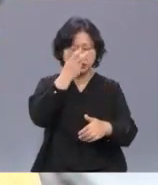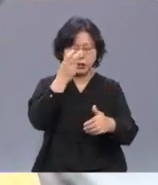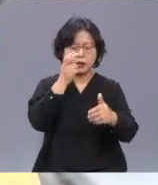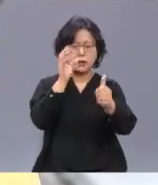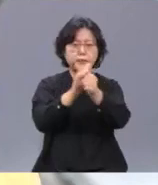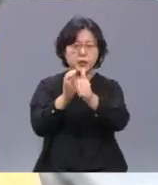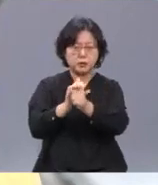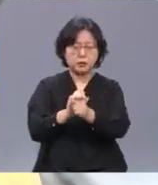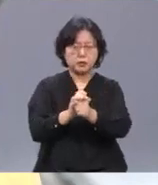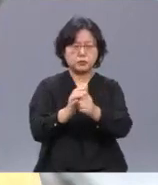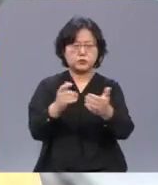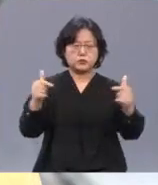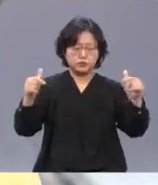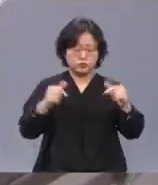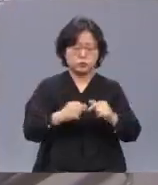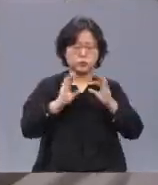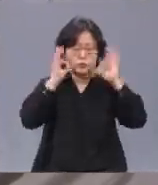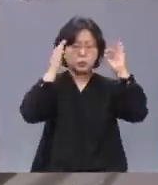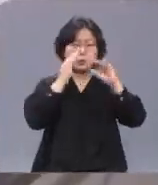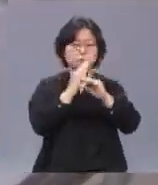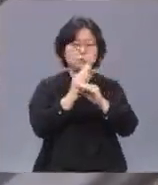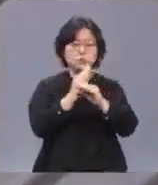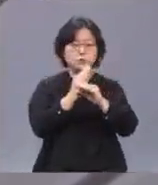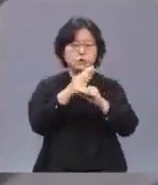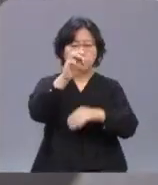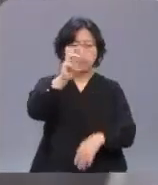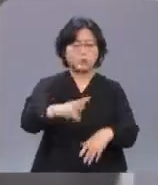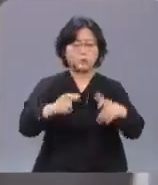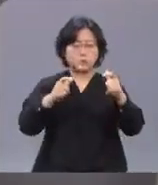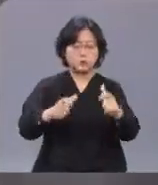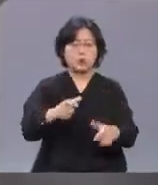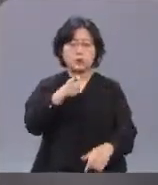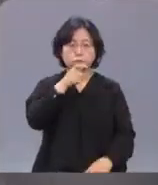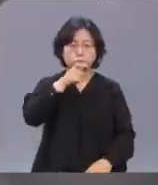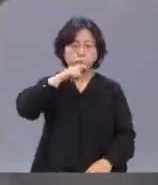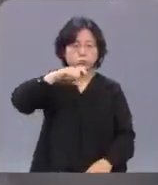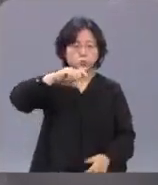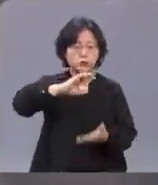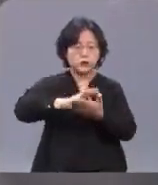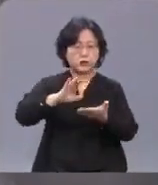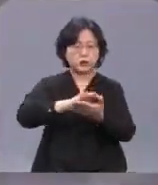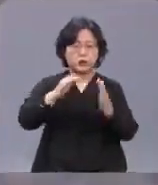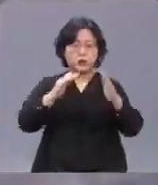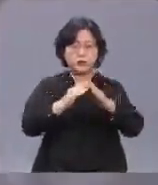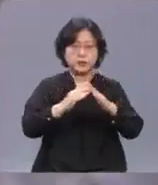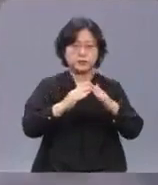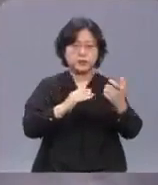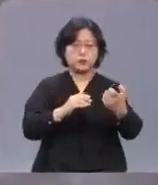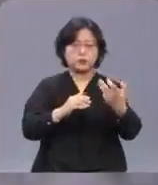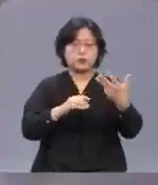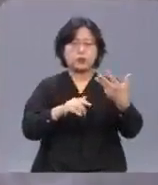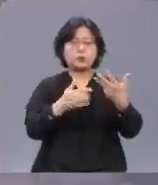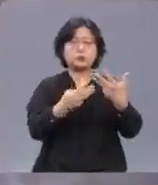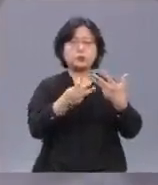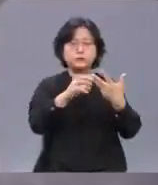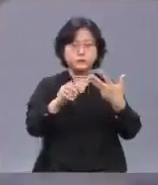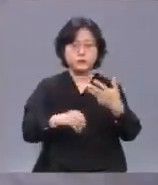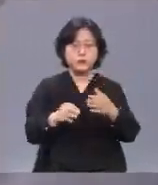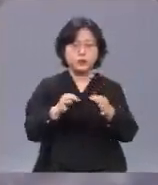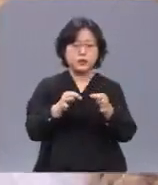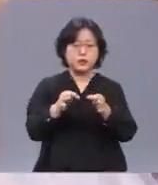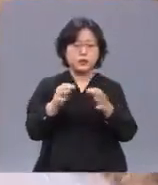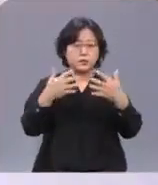누수를 줄이도록 노력하고 있습니다. 광주 지역의 수돗물 사용 비율은 가정용이 68.3%,